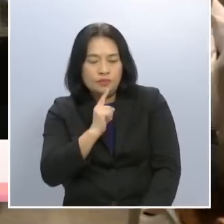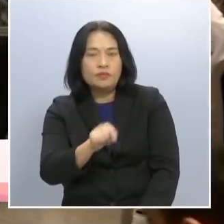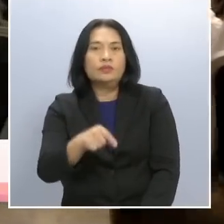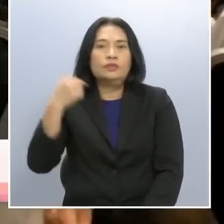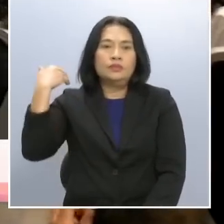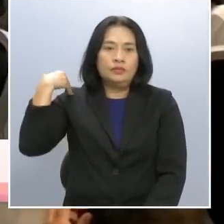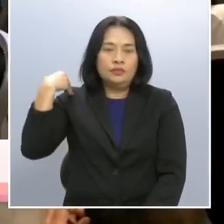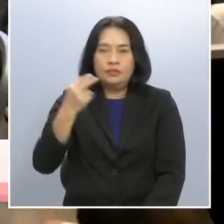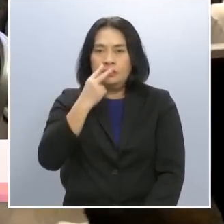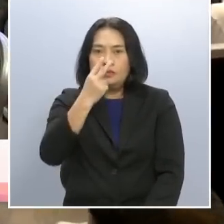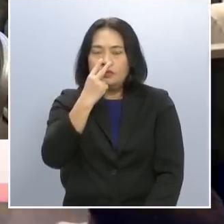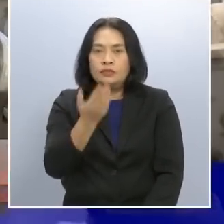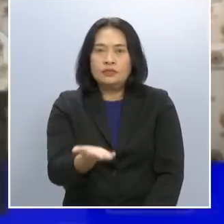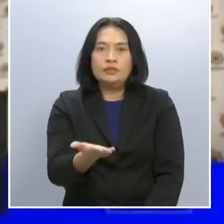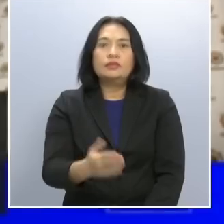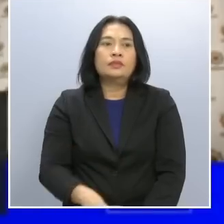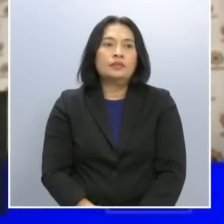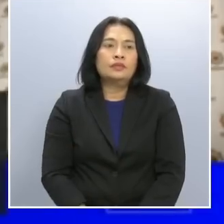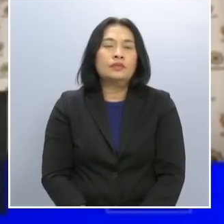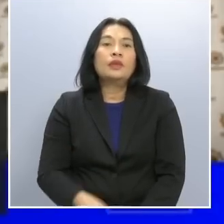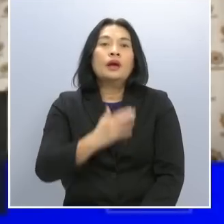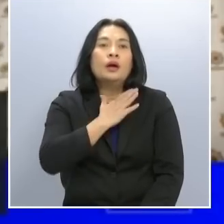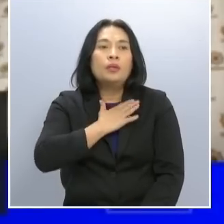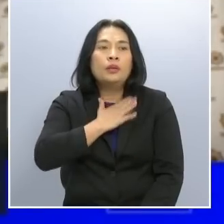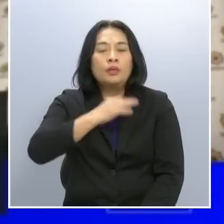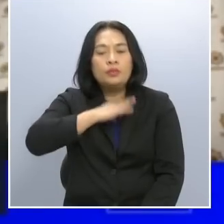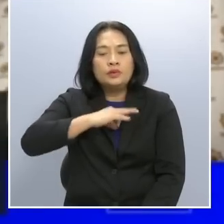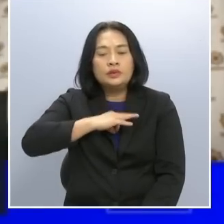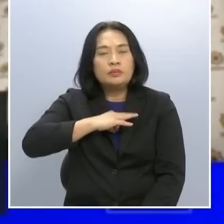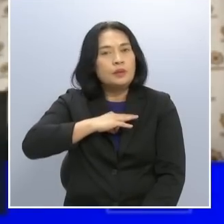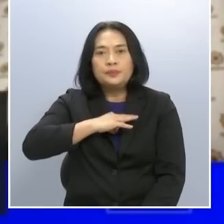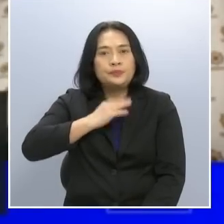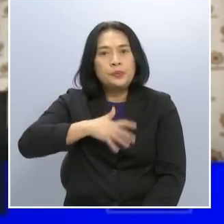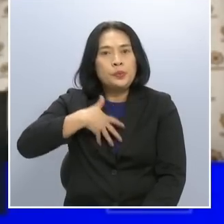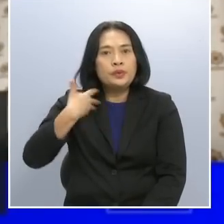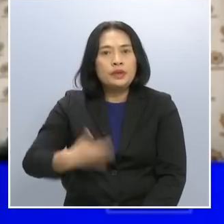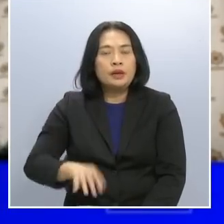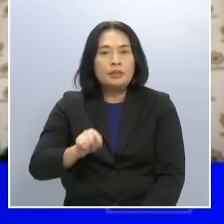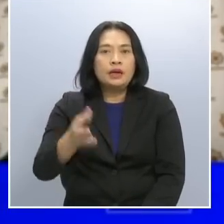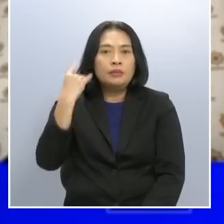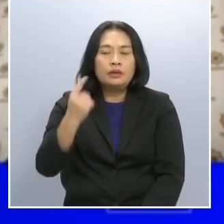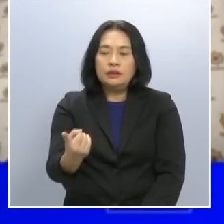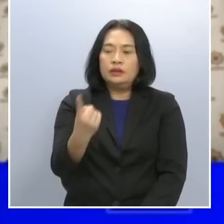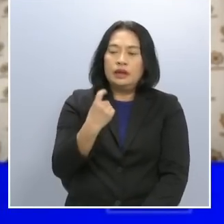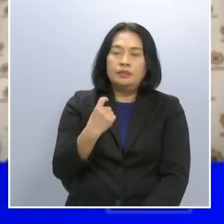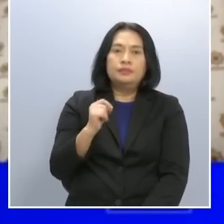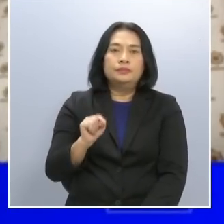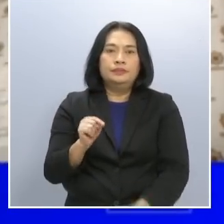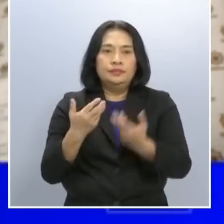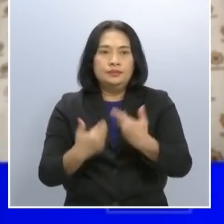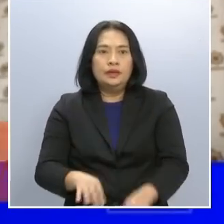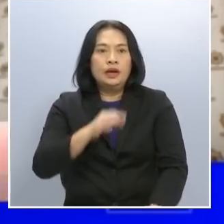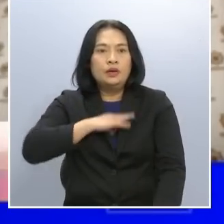เสียงสักนิดนึงครับ ผมเองก็ไม่ค่อยจะสบายใจเท่าไหร่นักสำหรับคำถามคุณสิทธาเนี่ยเพราะคุณเอง